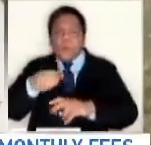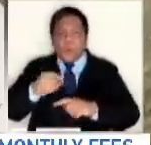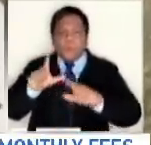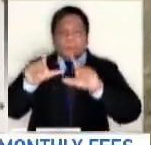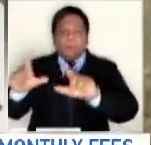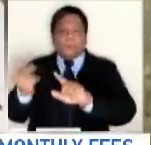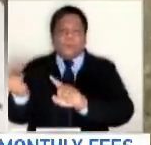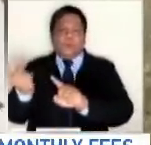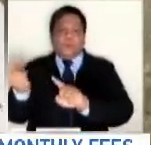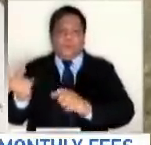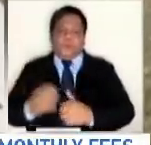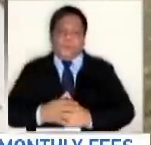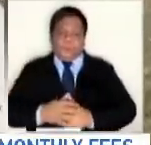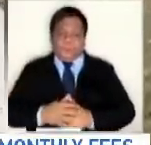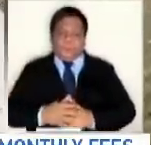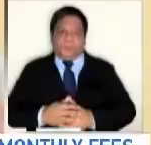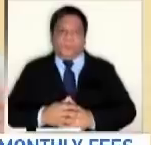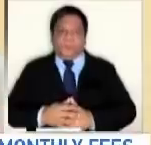salarin.